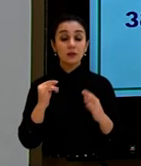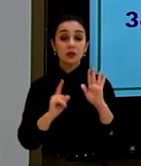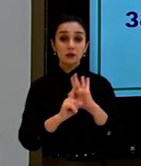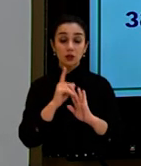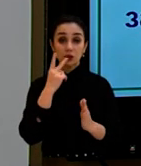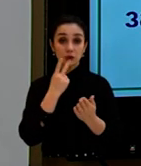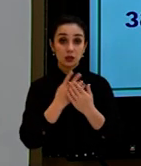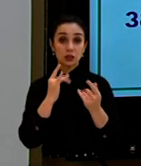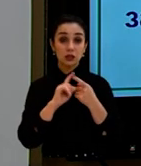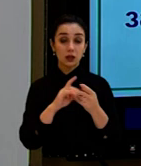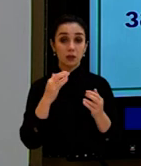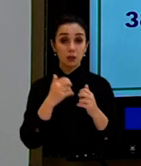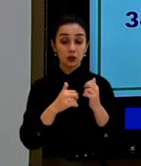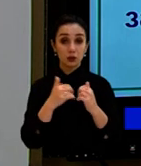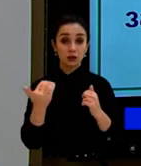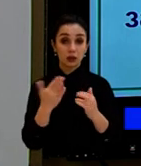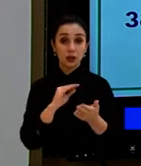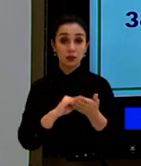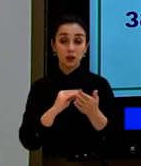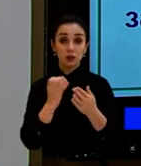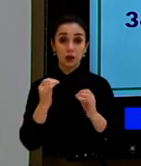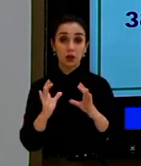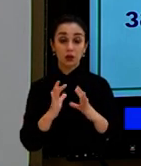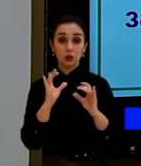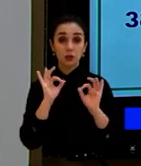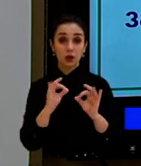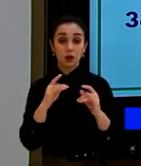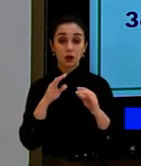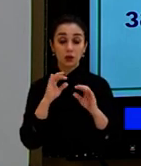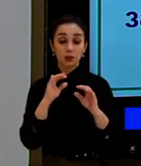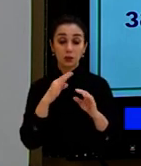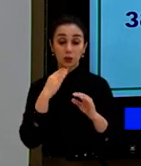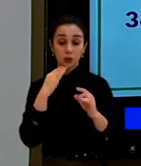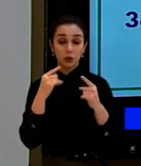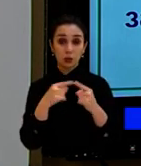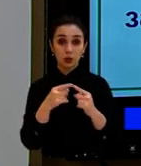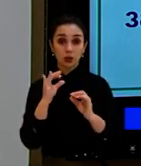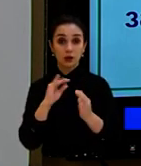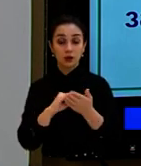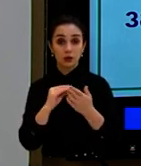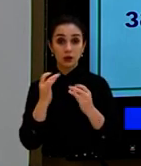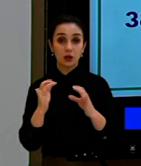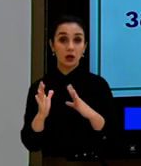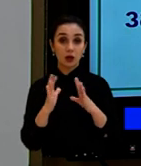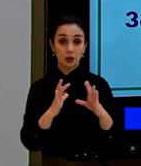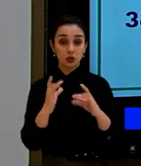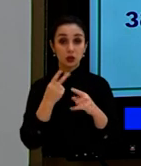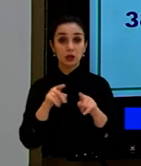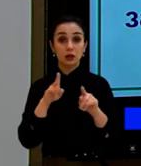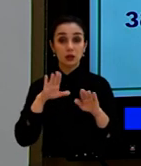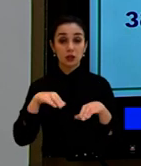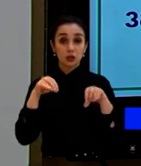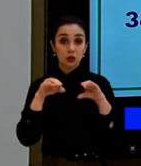Вначале рассмотрим связи между радиусами вписанной окружности в правильный многоугольник и описанной около него окружности.